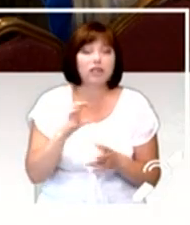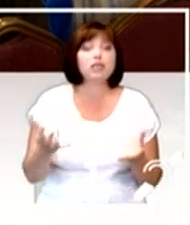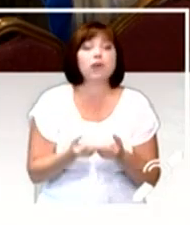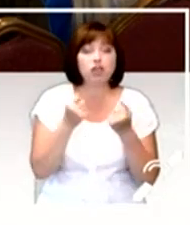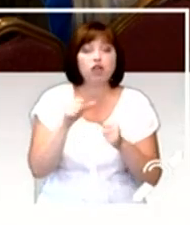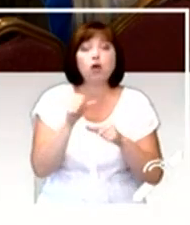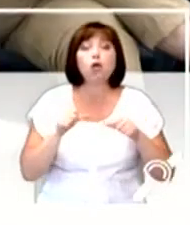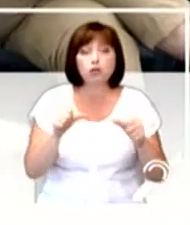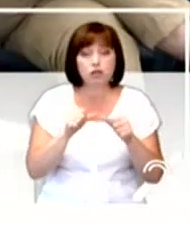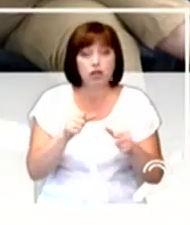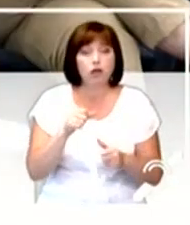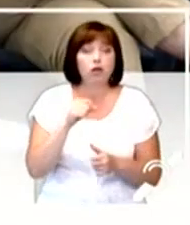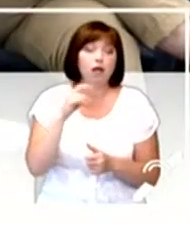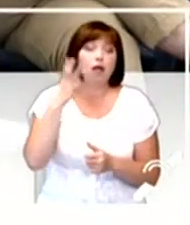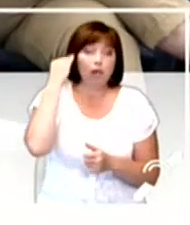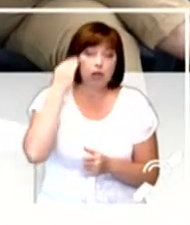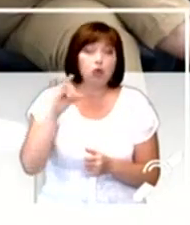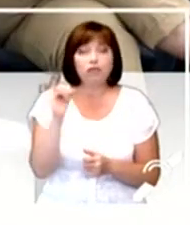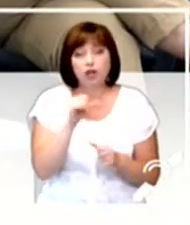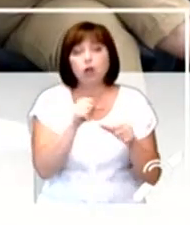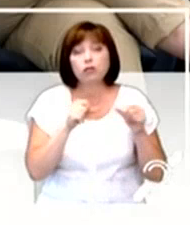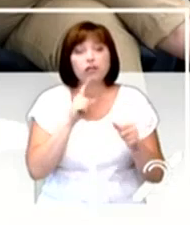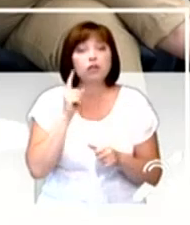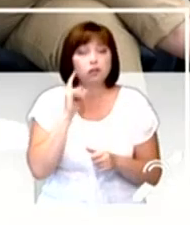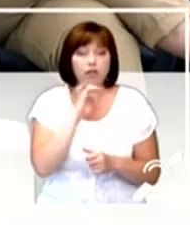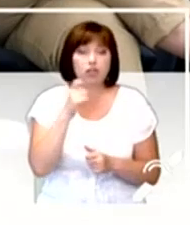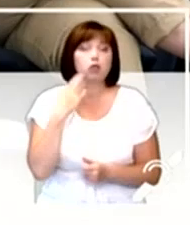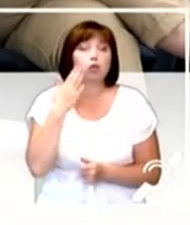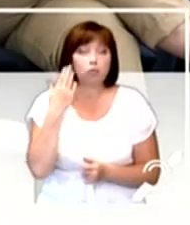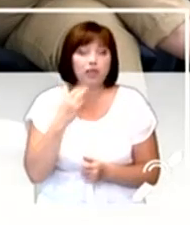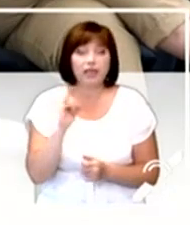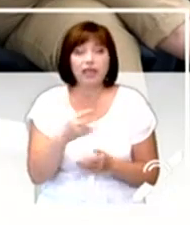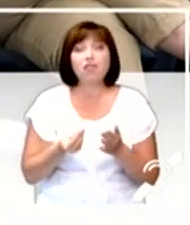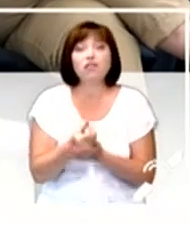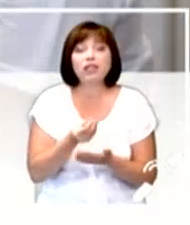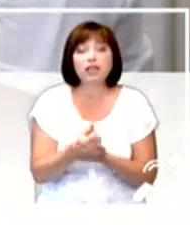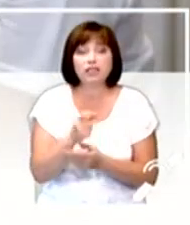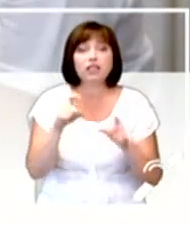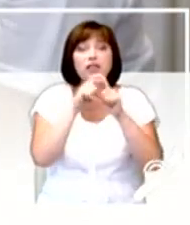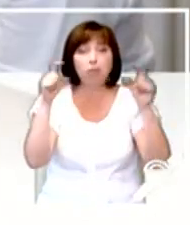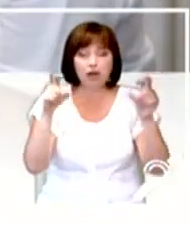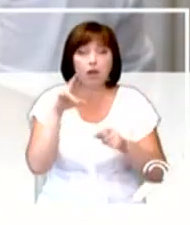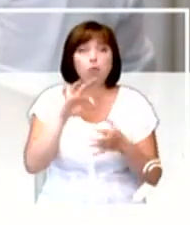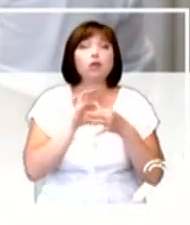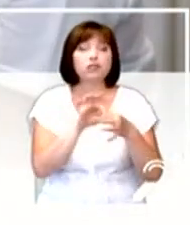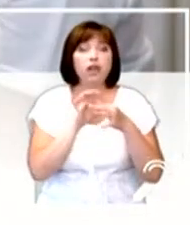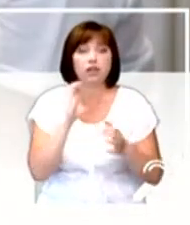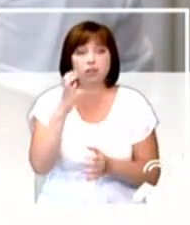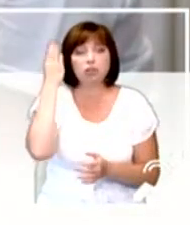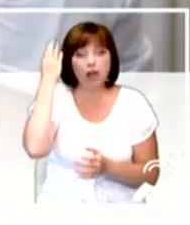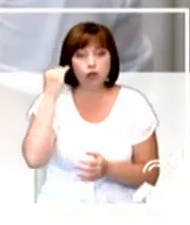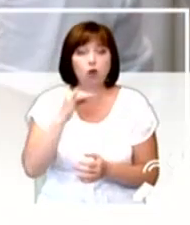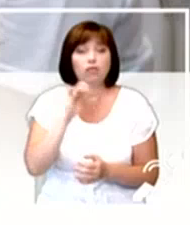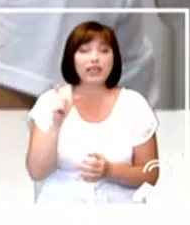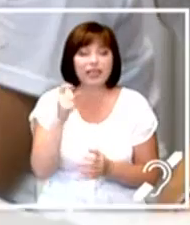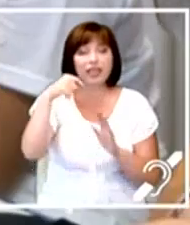Consiliului Național al Tineretului din Moldova și Consiliul Tineretului din România și este finanțat de Departamentul pentru Relația cu Republica